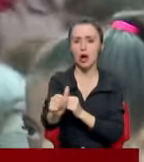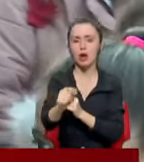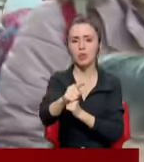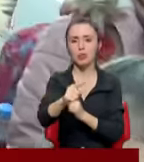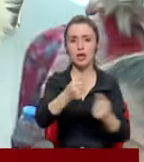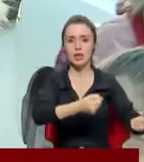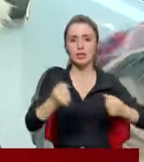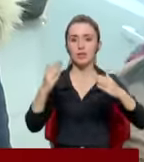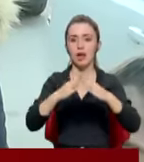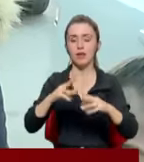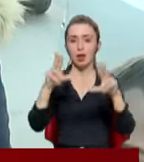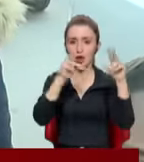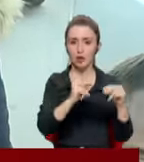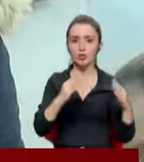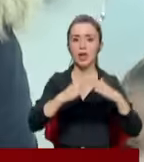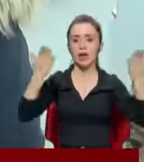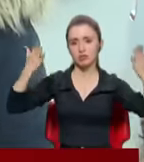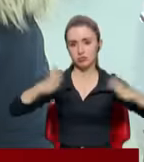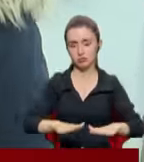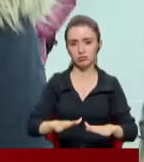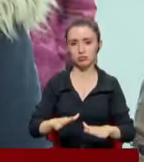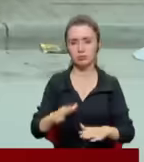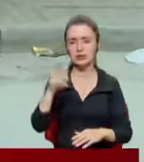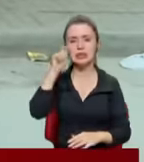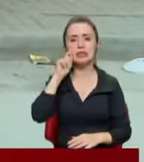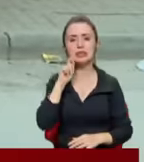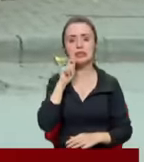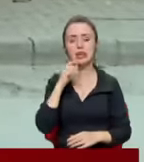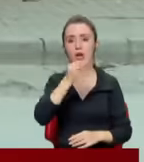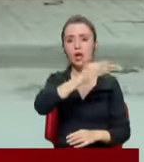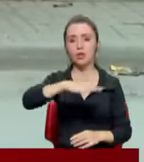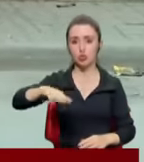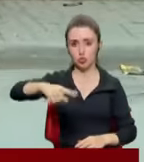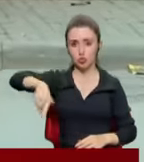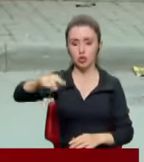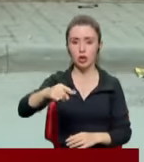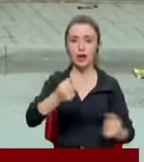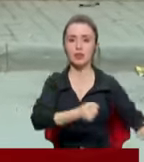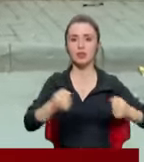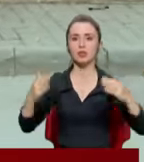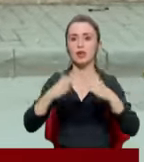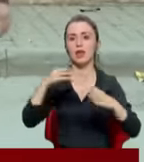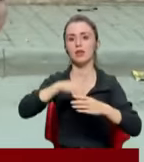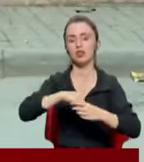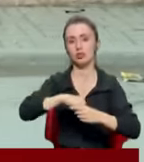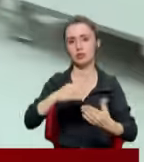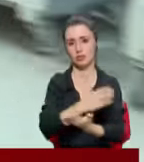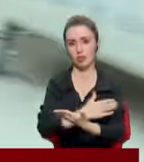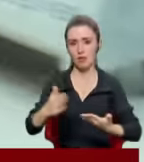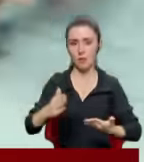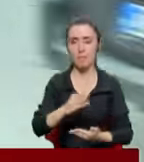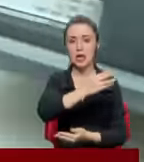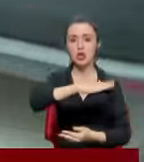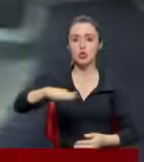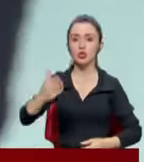konteynerlerde kalıyoruz evimiz yıkıldı işte böyle rezil çoğu öğrenci zaten konteyner de sürdürüyor yaşamını